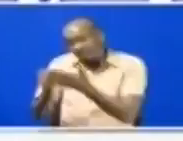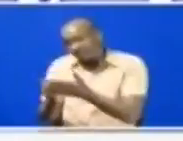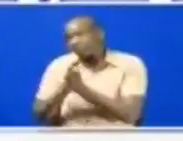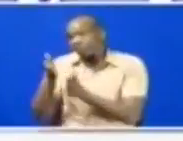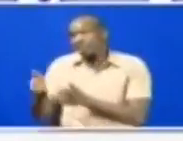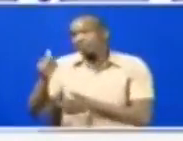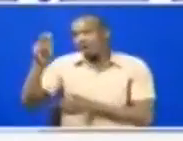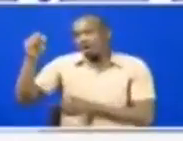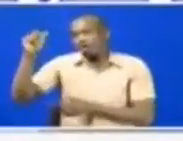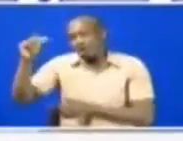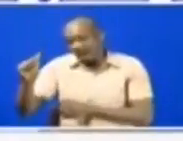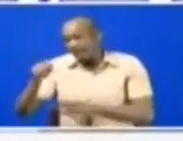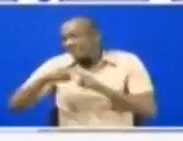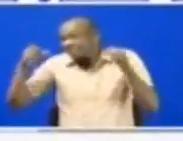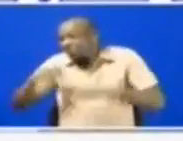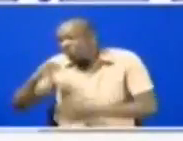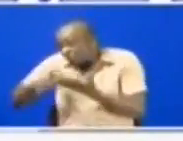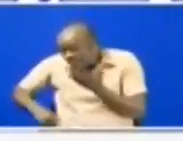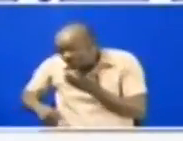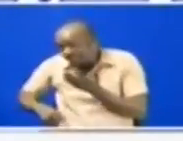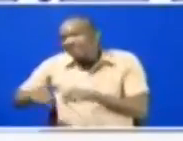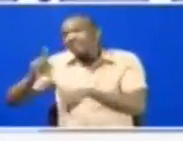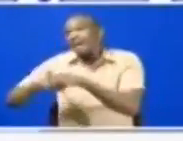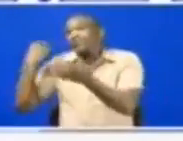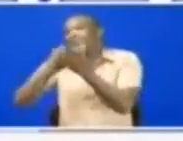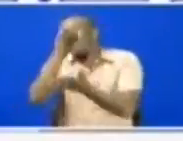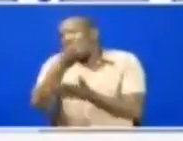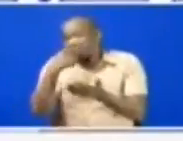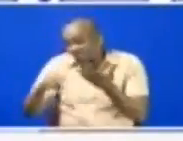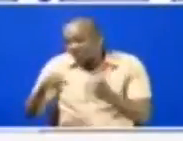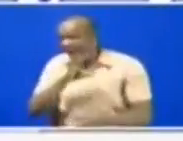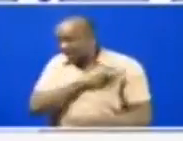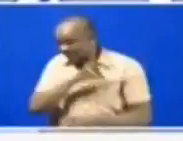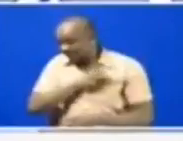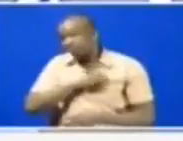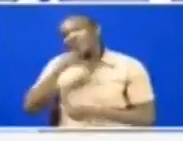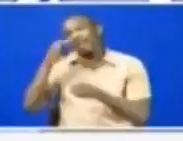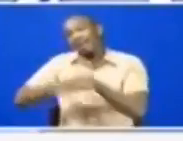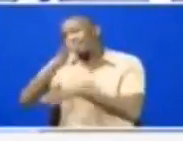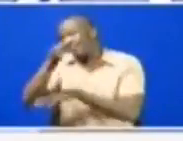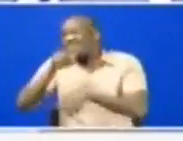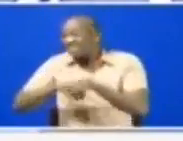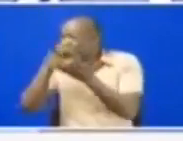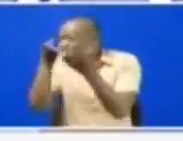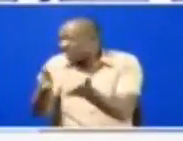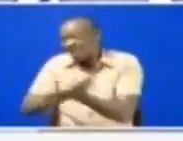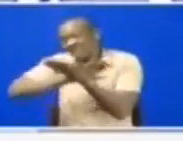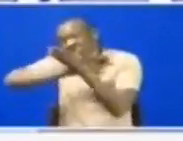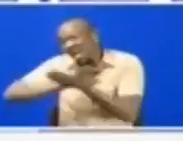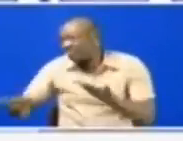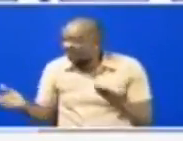Angola. Alafu kitu ya ajabu unakuja mnaambiwa tena baadaye mshafika kule mnaambiwa mtapatiwa allowances zenyu kule. Mkifika kule bana inakuwa